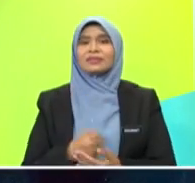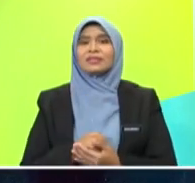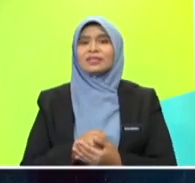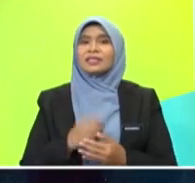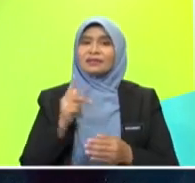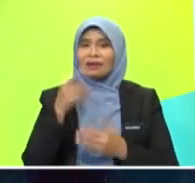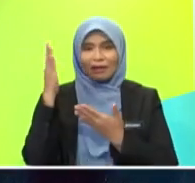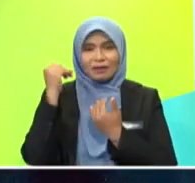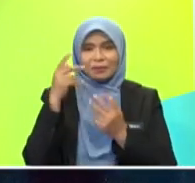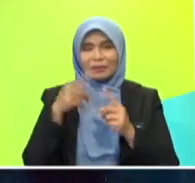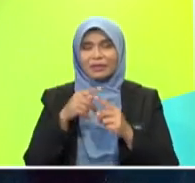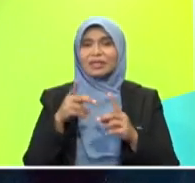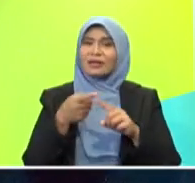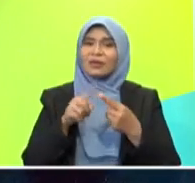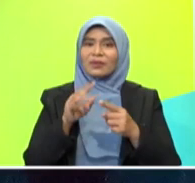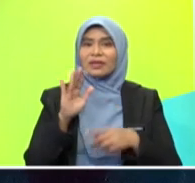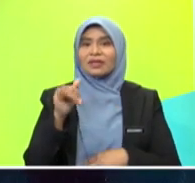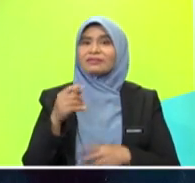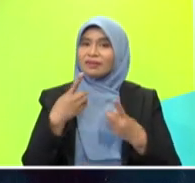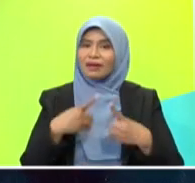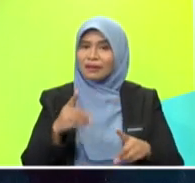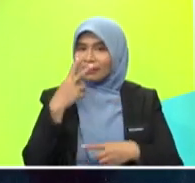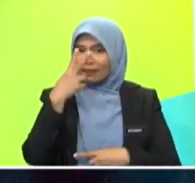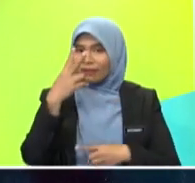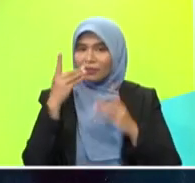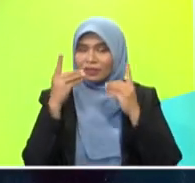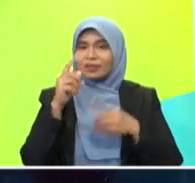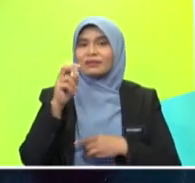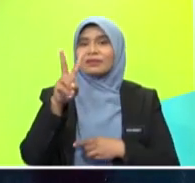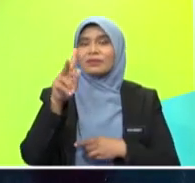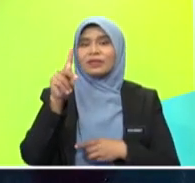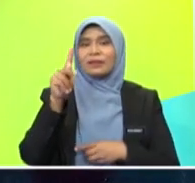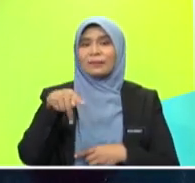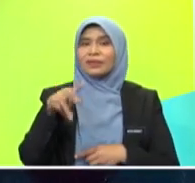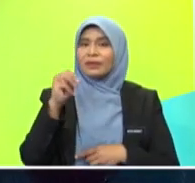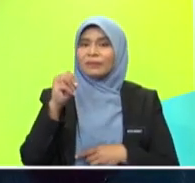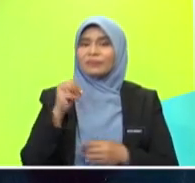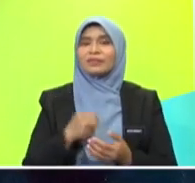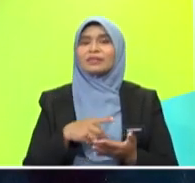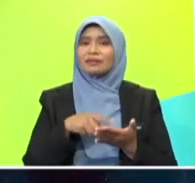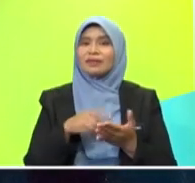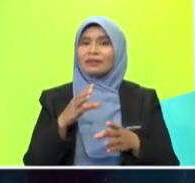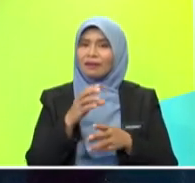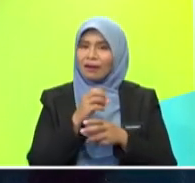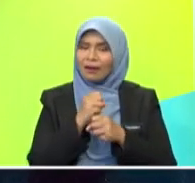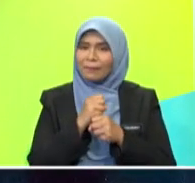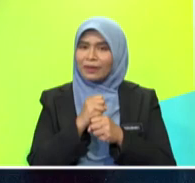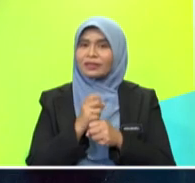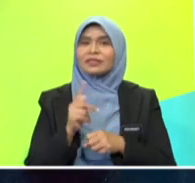kita harapkan kepada kawan-kawan yang sedang menonton di TVM ini dapatlah sebut sedikit apa yang diajarkan